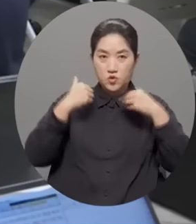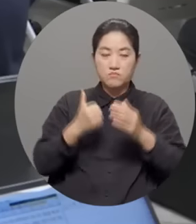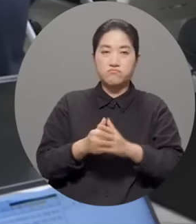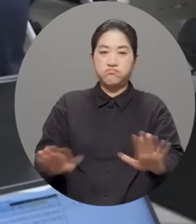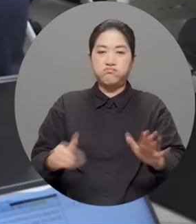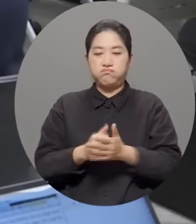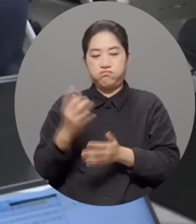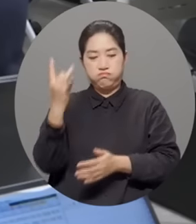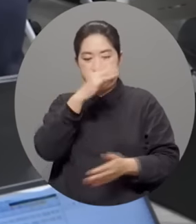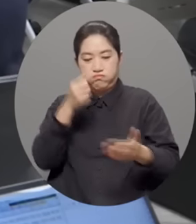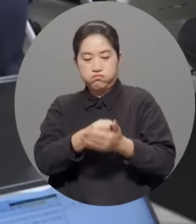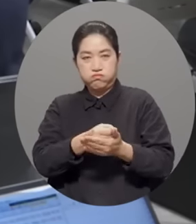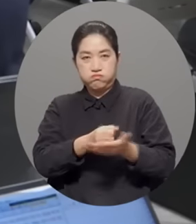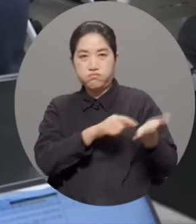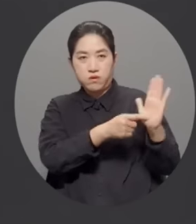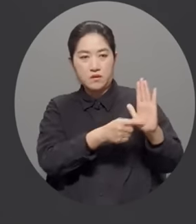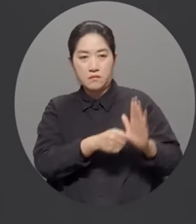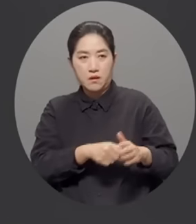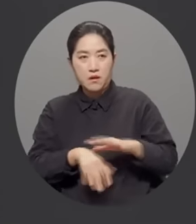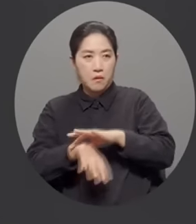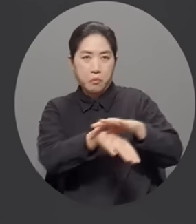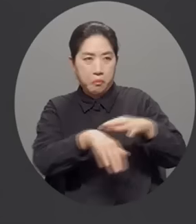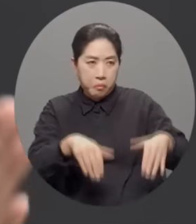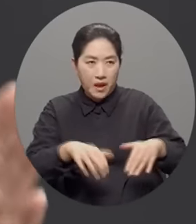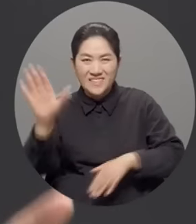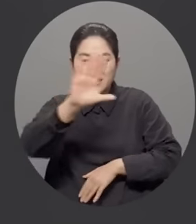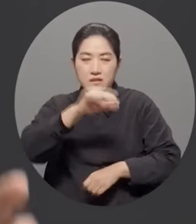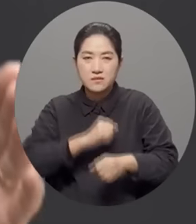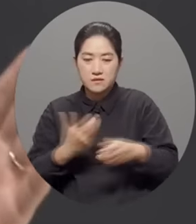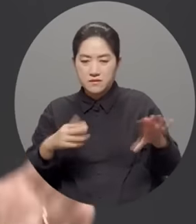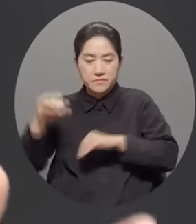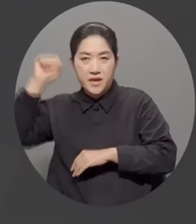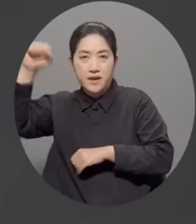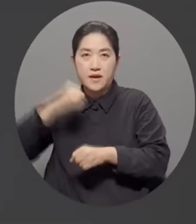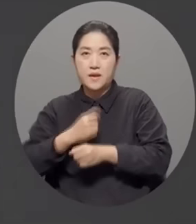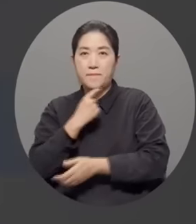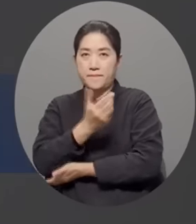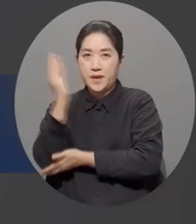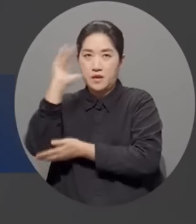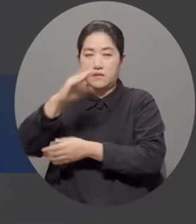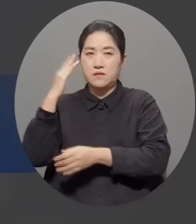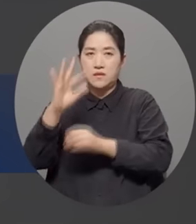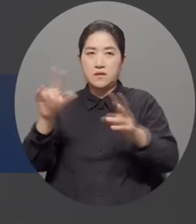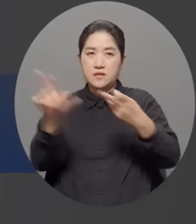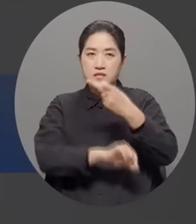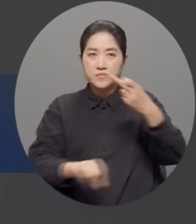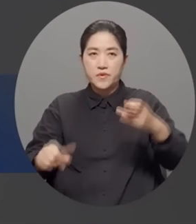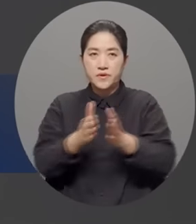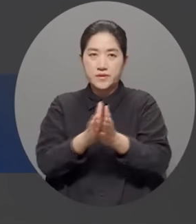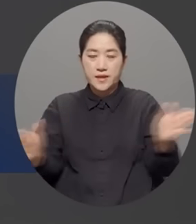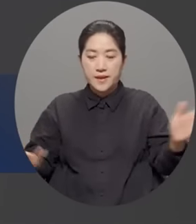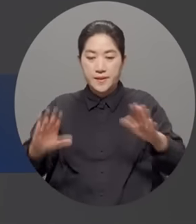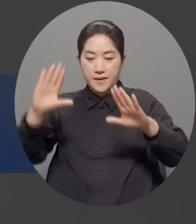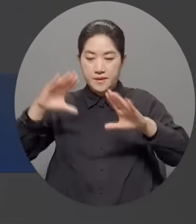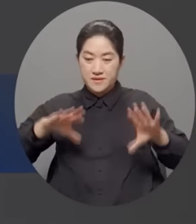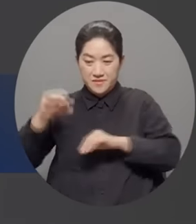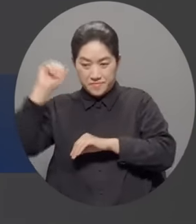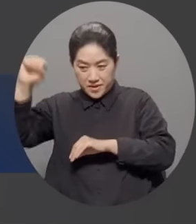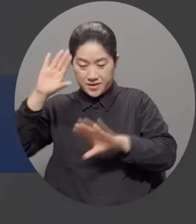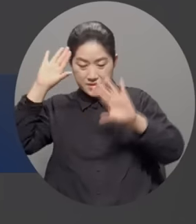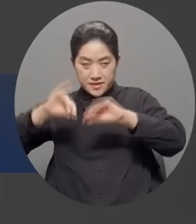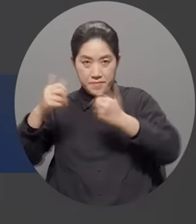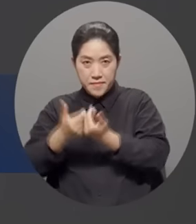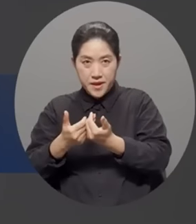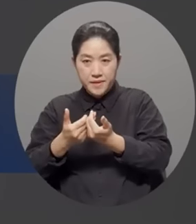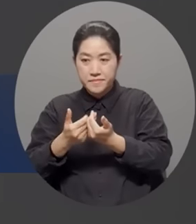일방적 발표에 들러리 서지 않겠다며 총파업을 경고했습니다. 지난 12월 실시한 파업 찬반 전내온 설문조사